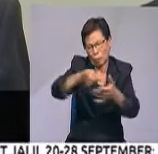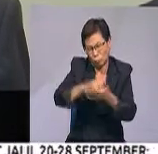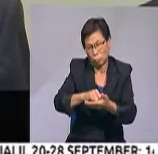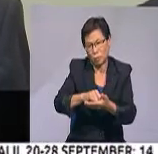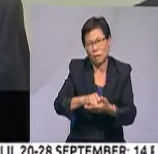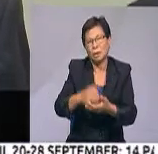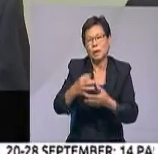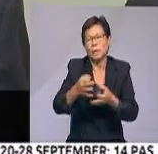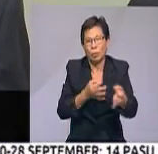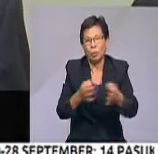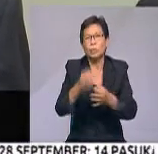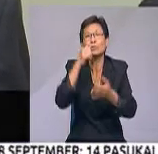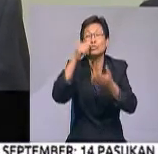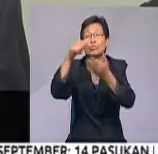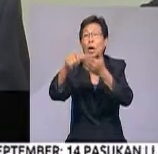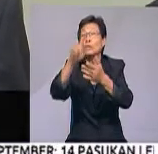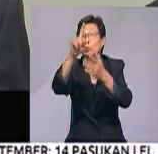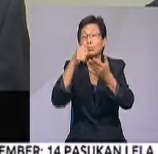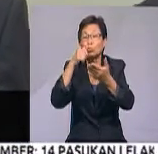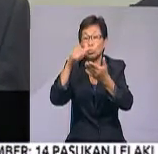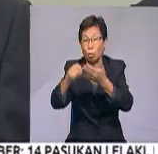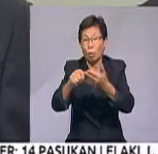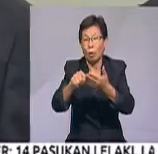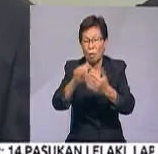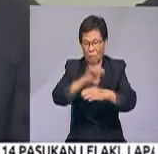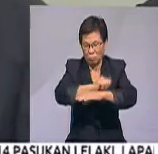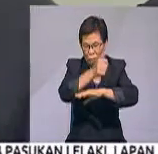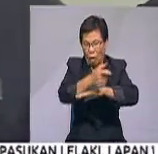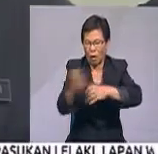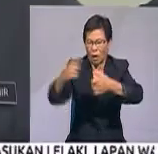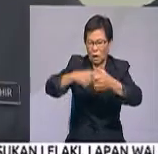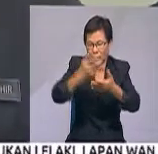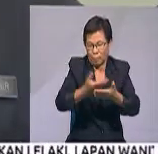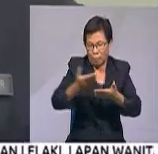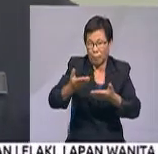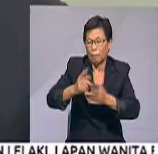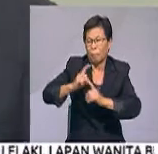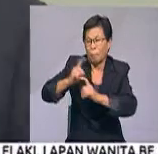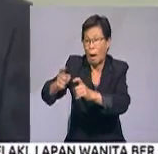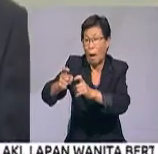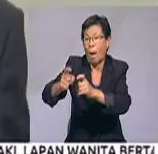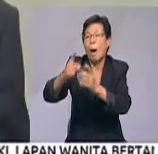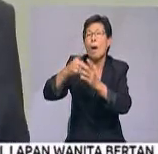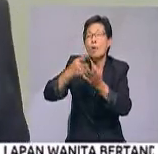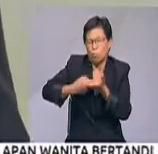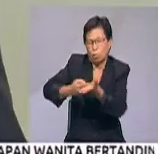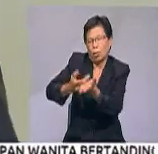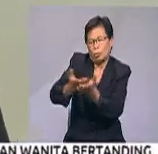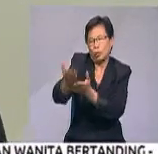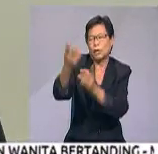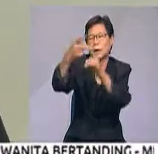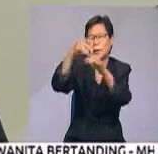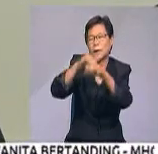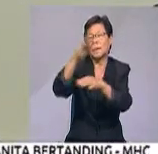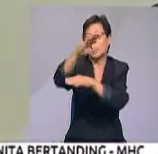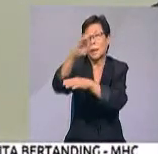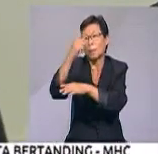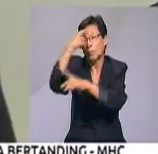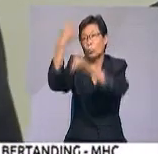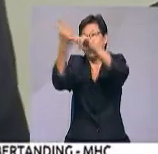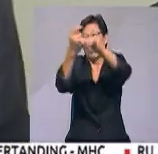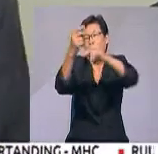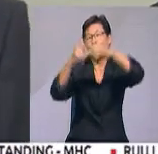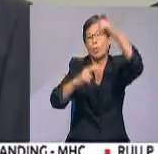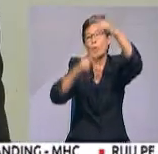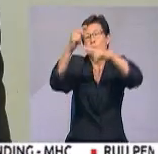Beliau mengulas tentang sepucuk surat yang didakwa ada kaitan dengan pemberian projek secara rundingan terus kepada sebuah syarikat untuk pembinaan